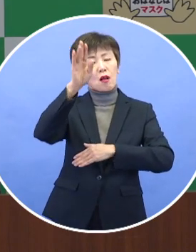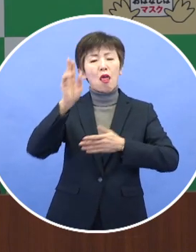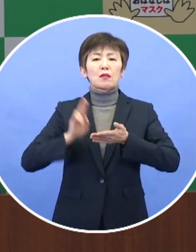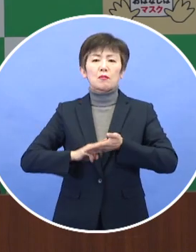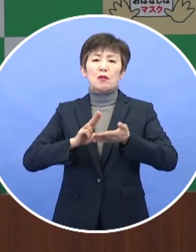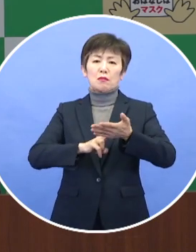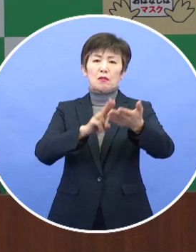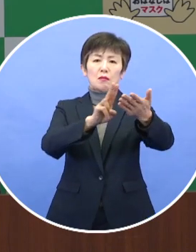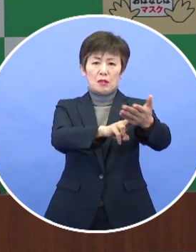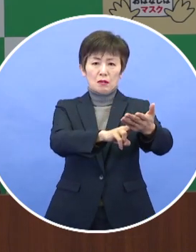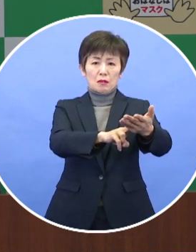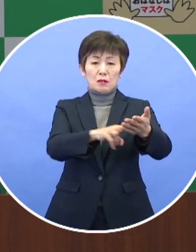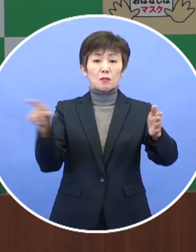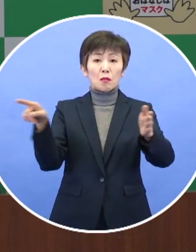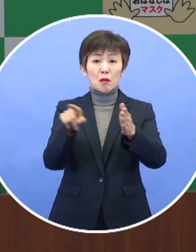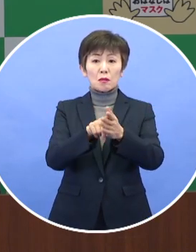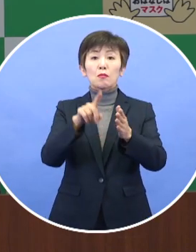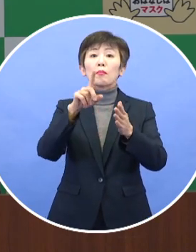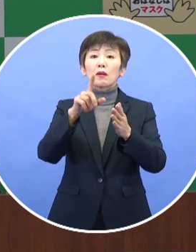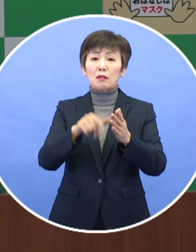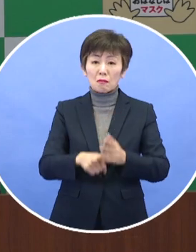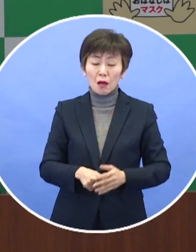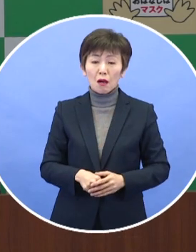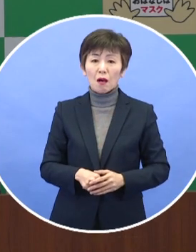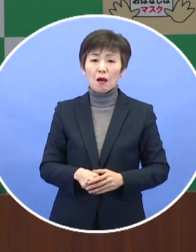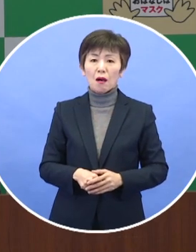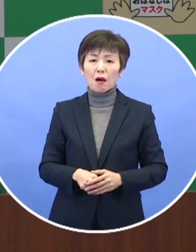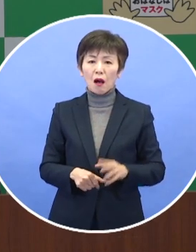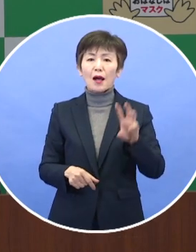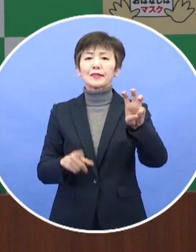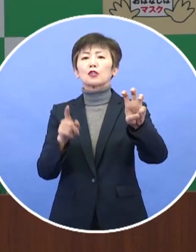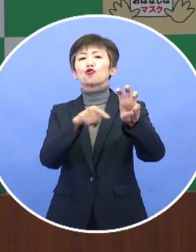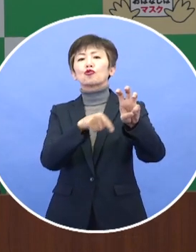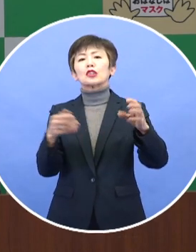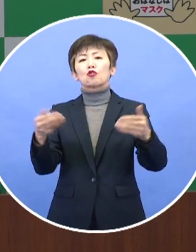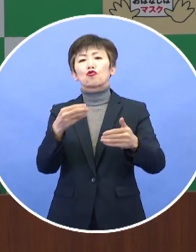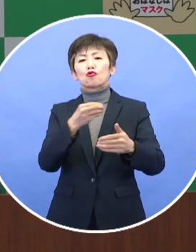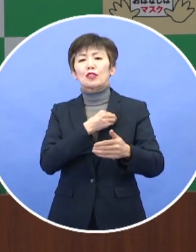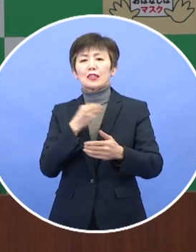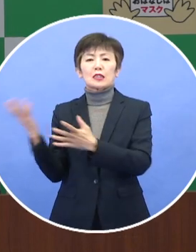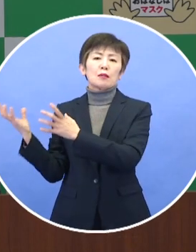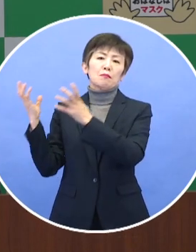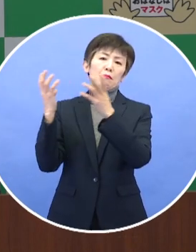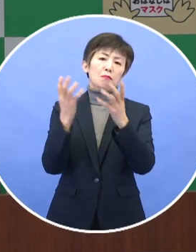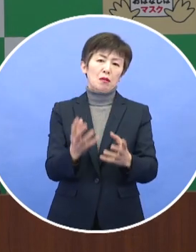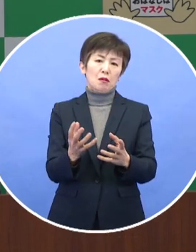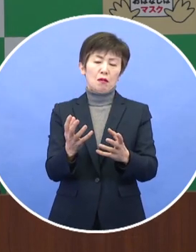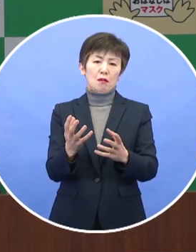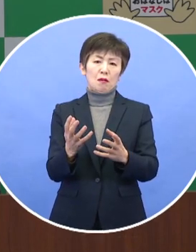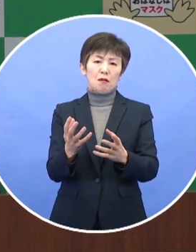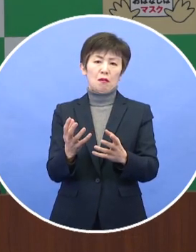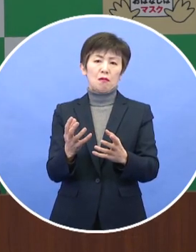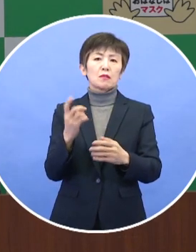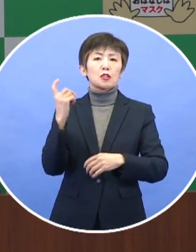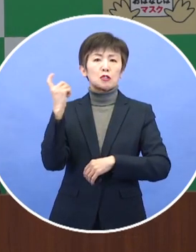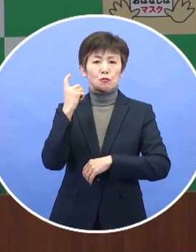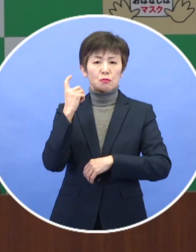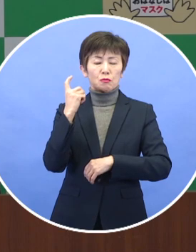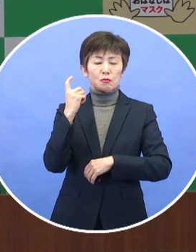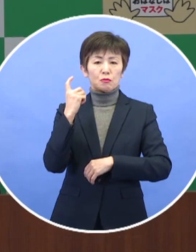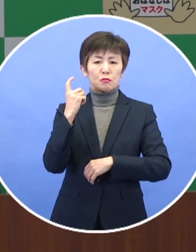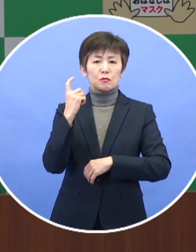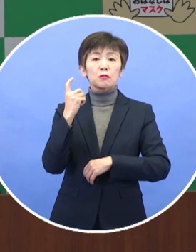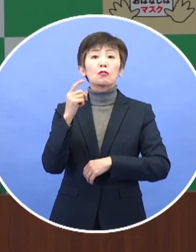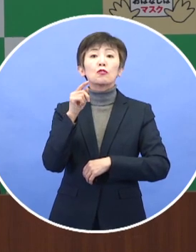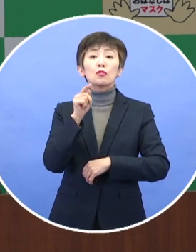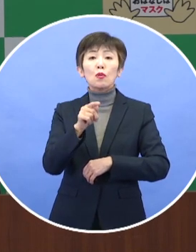まして、これまでのところはだいたい30人ぐらいは職員の方が来ていただけるということのようですので、そういった規